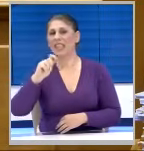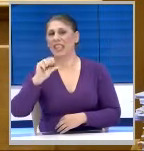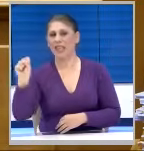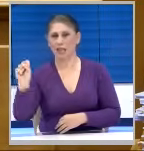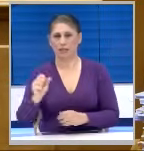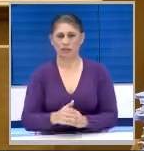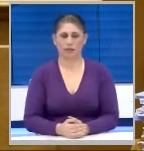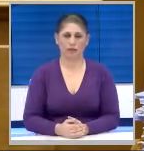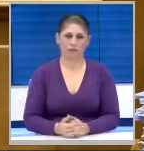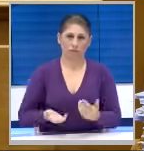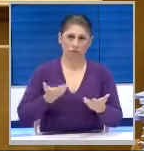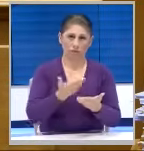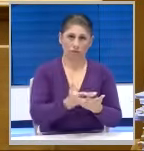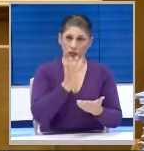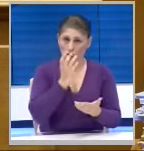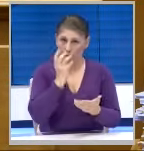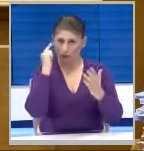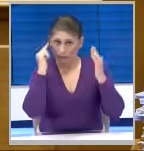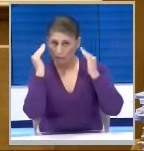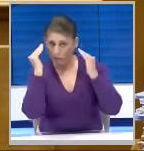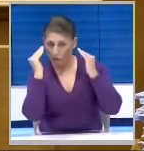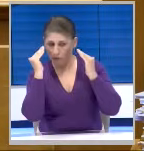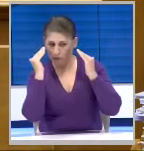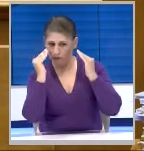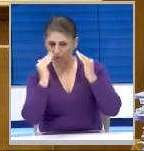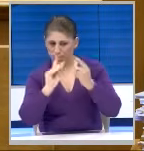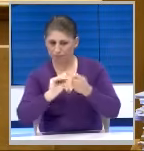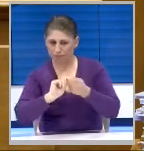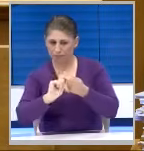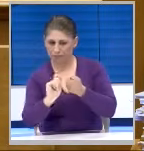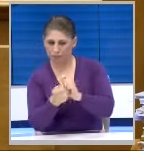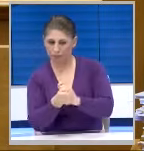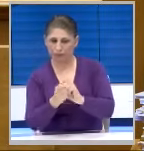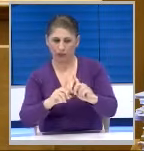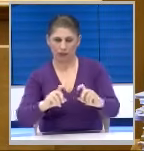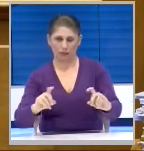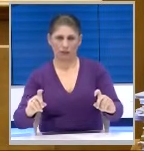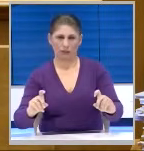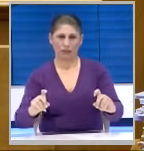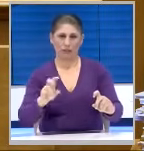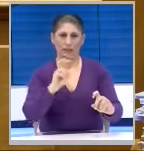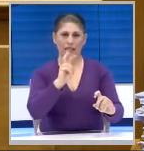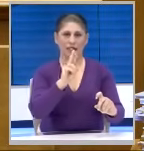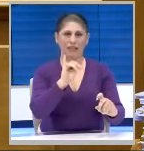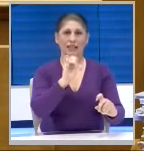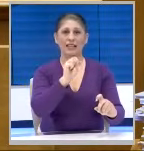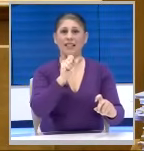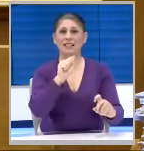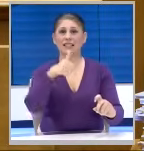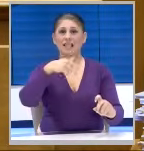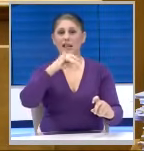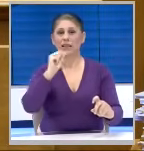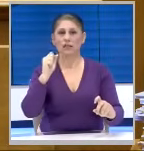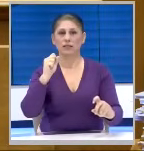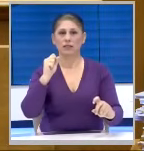καταθέσει ότι έχουνε σοβαρές υπόνοιες αλλοίωσης του υλικού ο χρυσάγης σκοτώθηκε σε